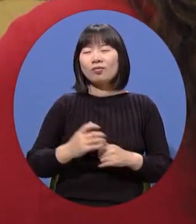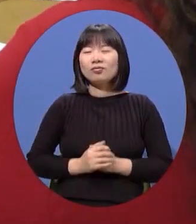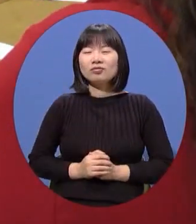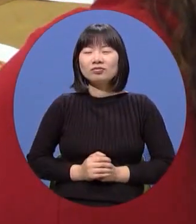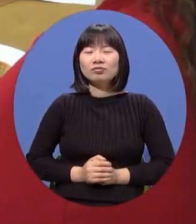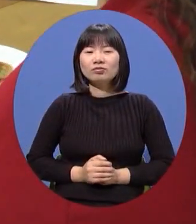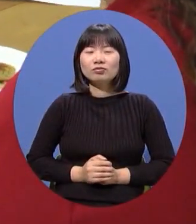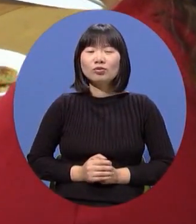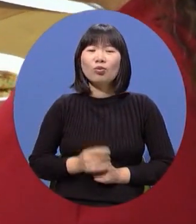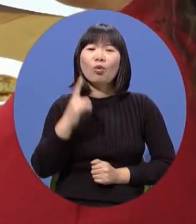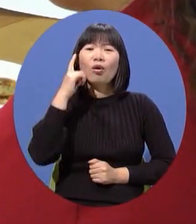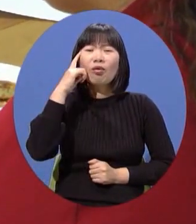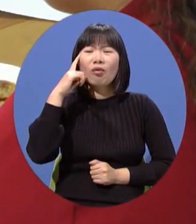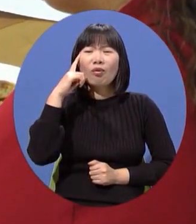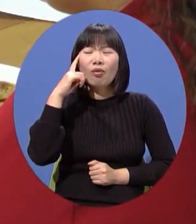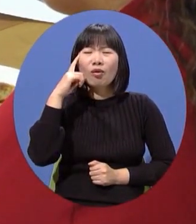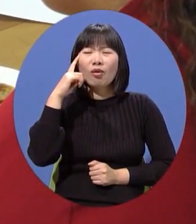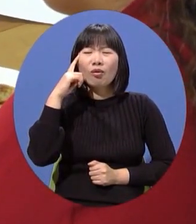왜?